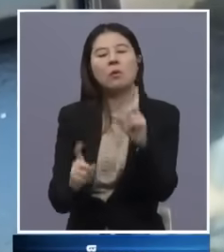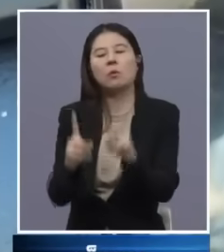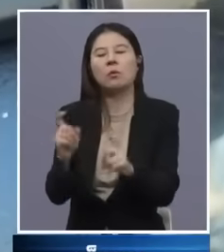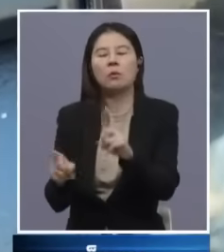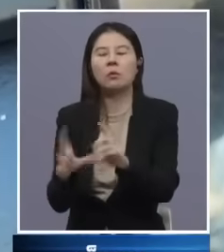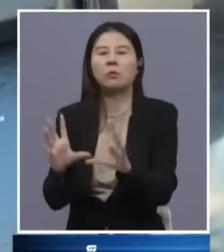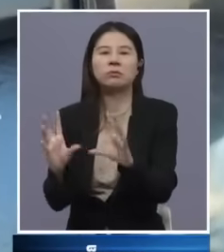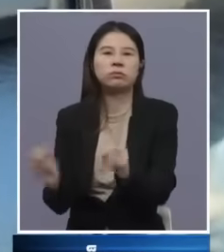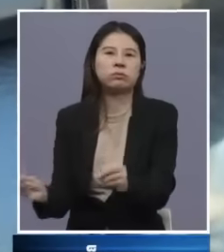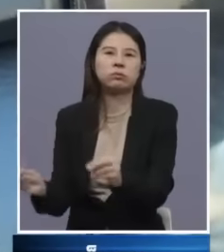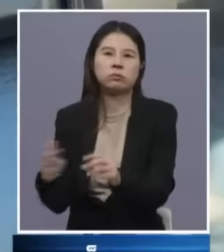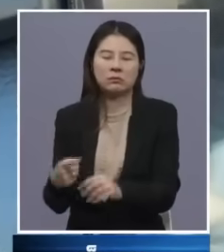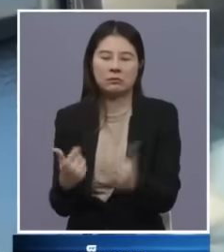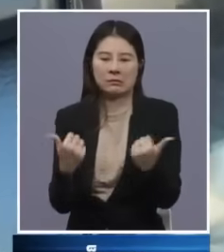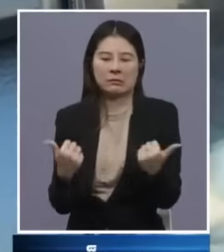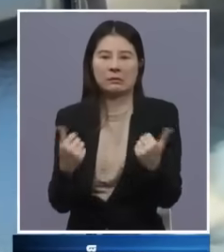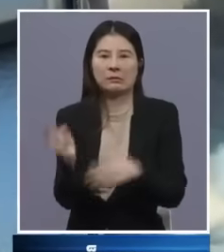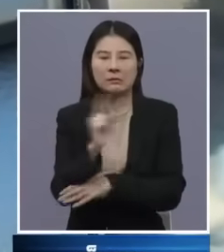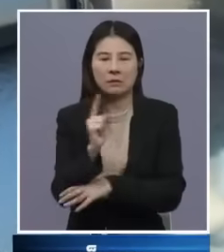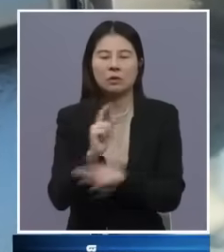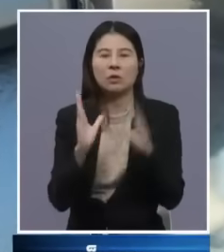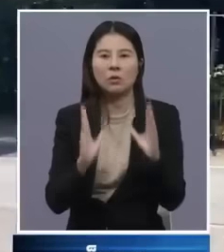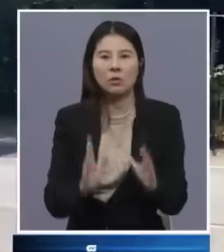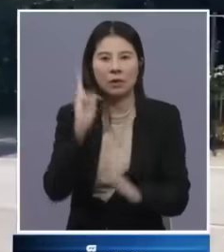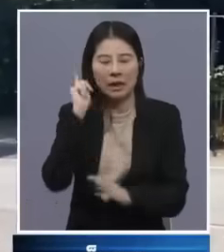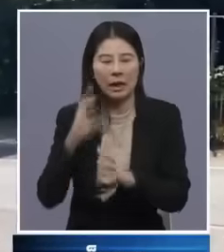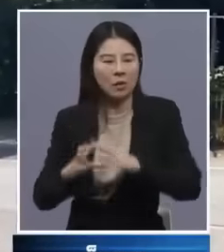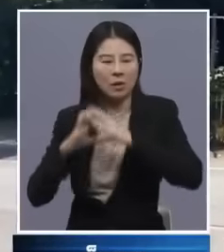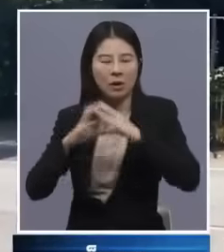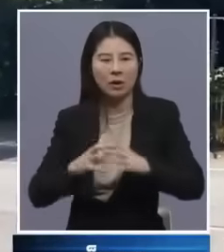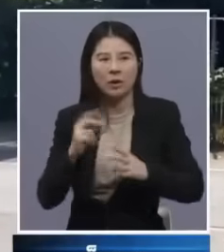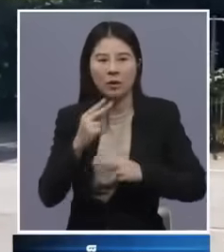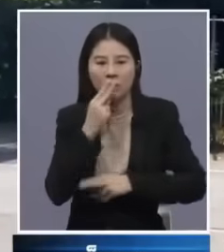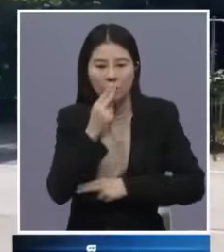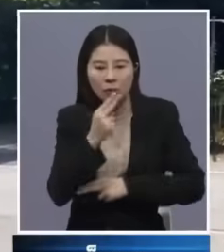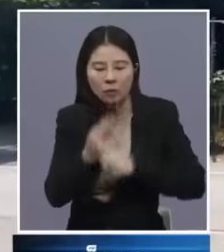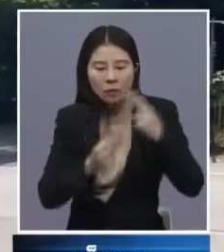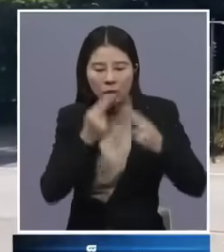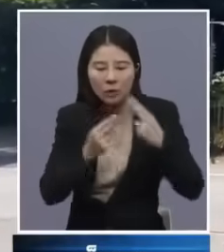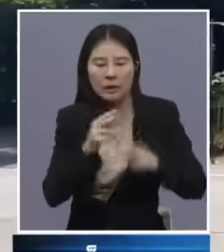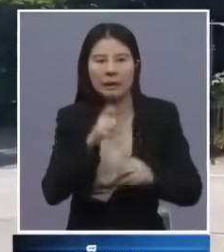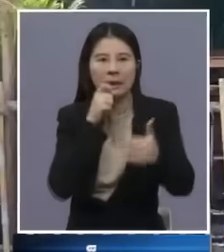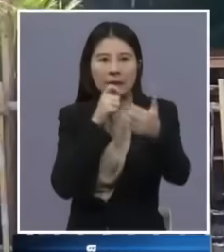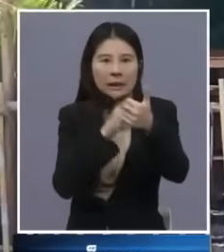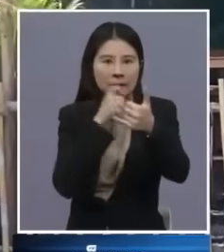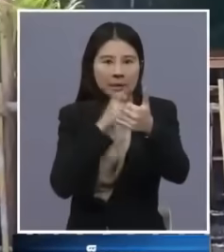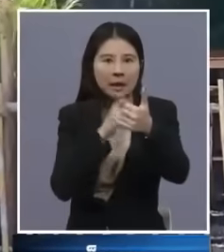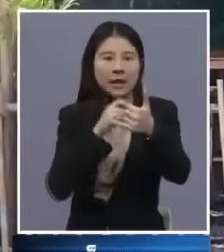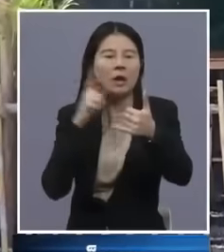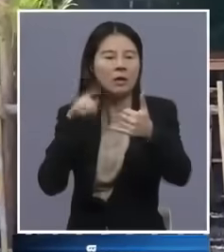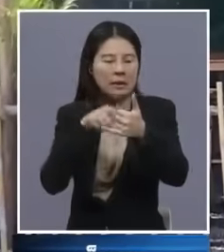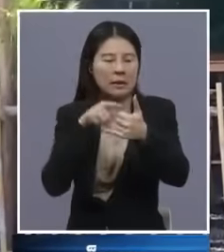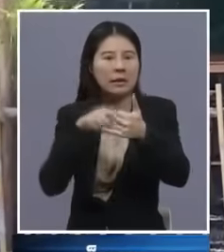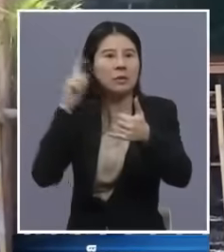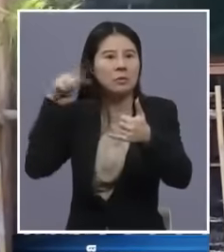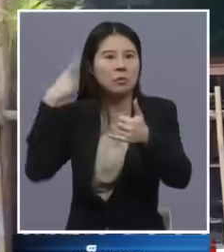นะคะทีนี้หลังเกิดเหตุอะค่ะผู้สื่อข่าวของเราก็ลงพื้นที่ไปนะไปพูดคุยกับคุณส้มคนนี้เป็นผู้เสียหายเป็นเจ้า